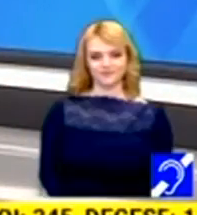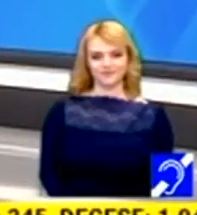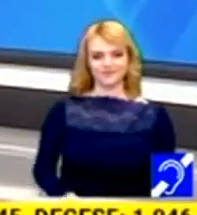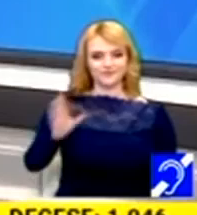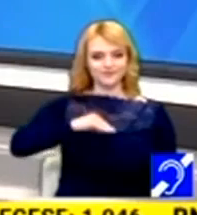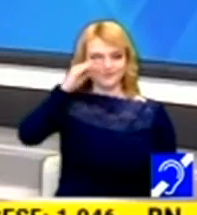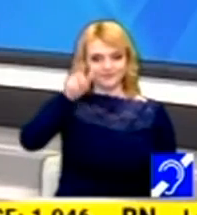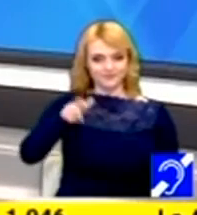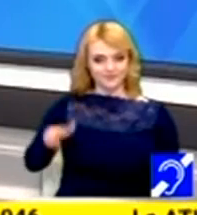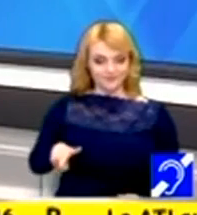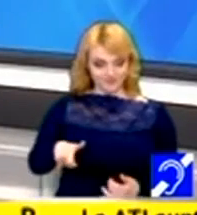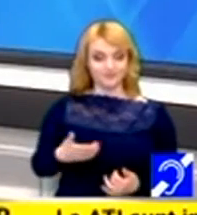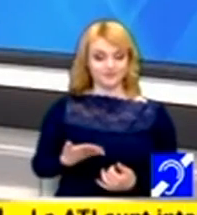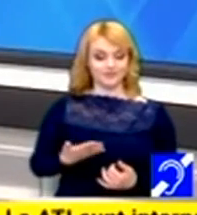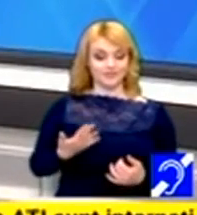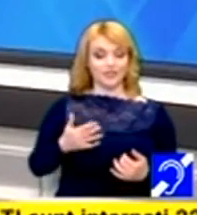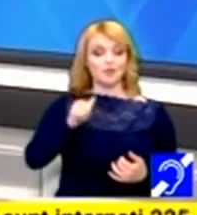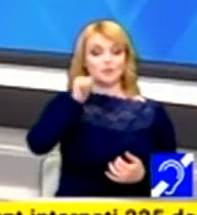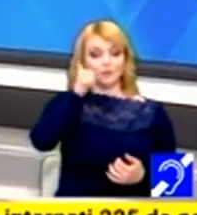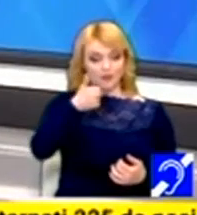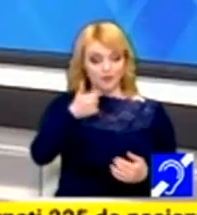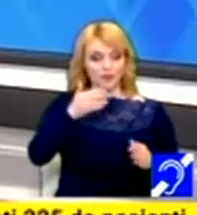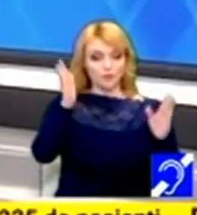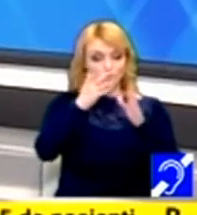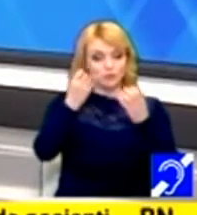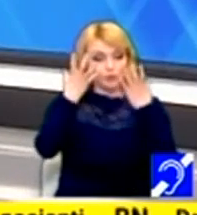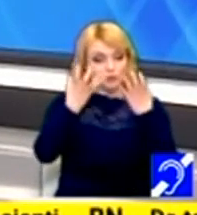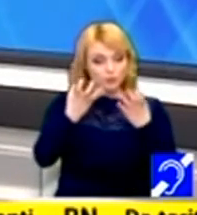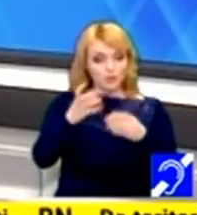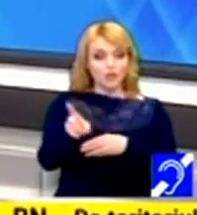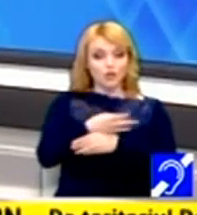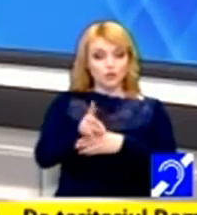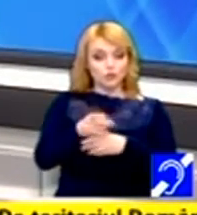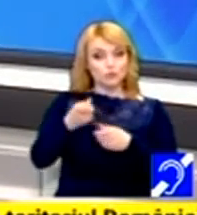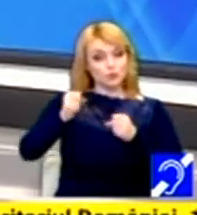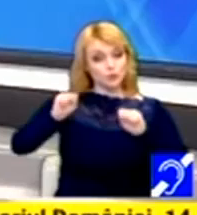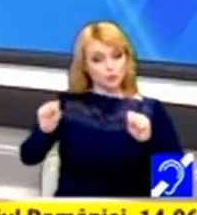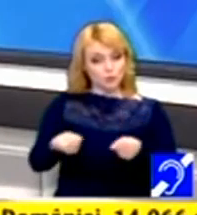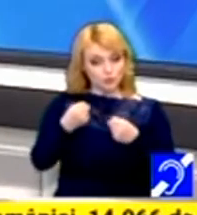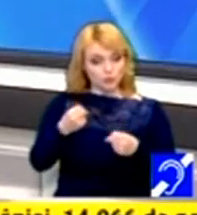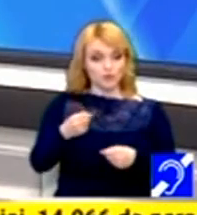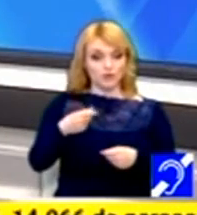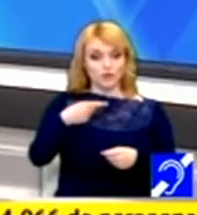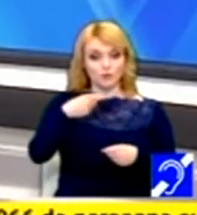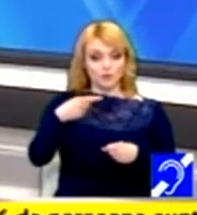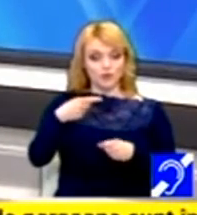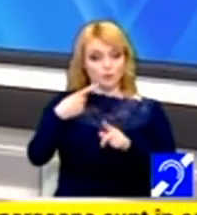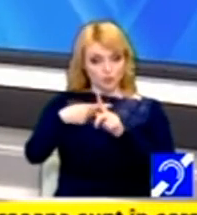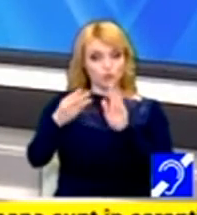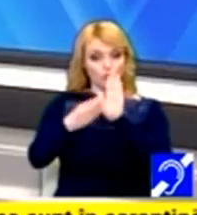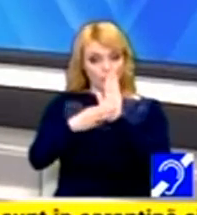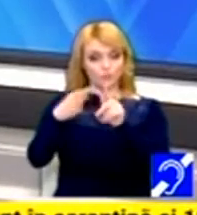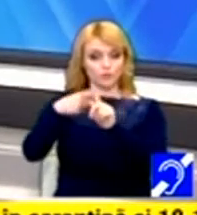Doamnelor, domnilor, bun găsit! Mâine vremea va fi posomorâtă în Republica Moldova. Nopțile se păstrează destul de răcoroase, cu minime de 8-10